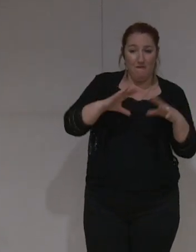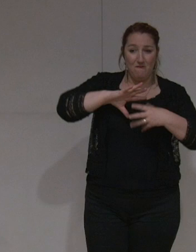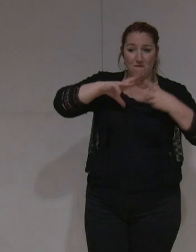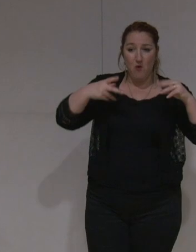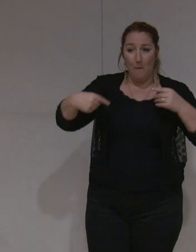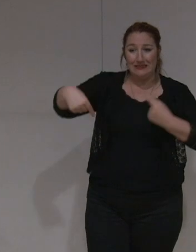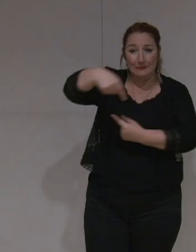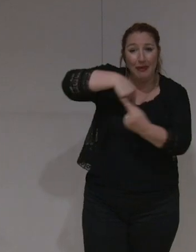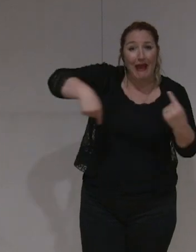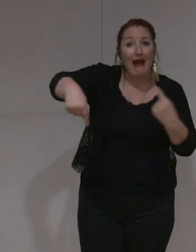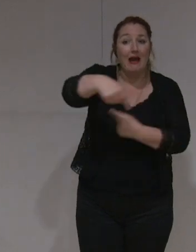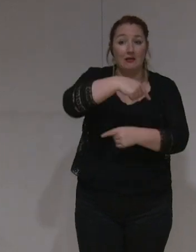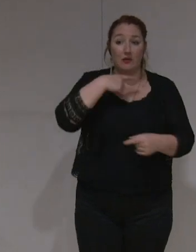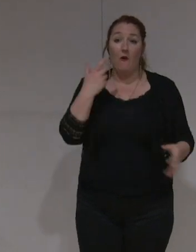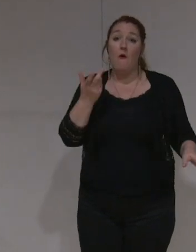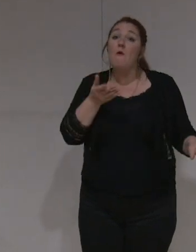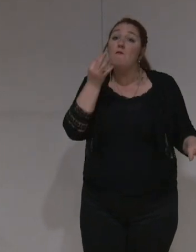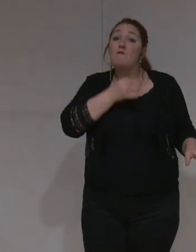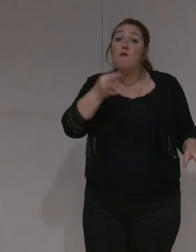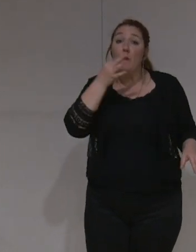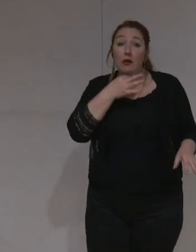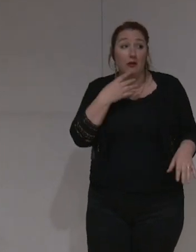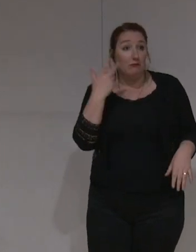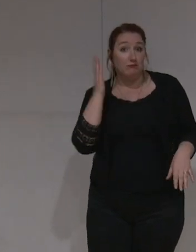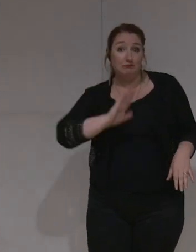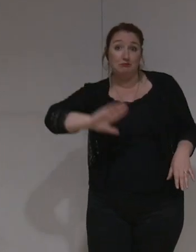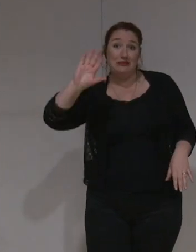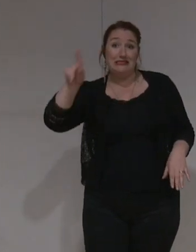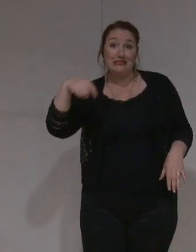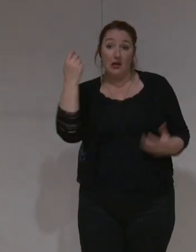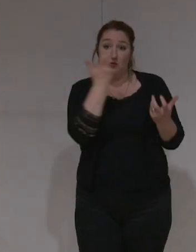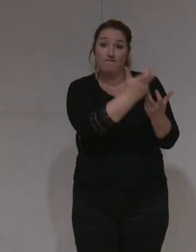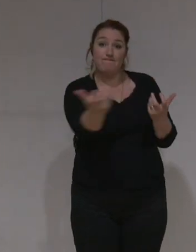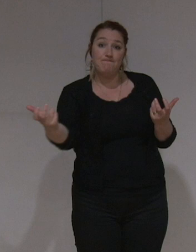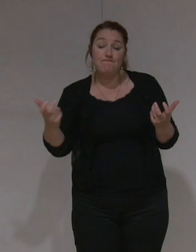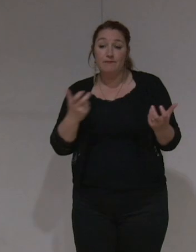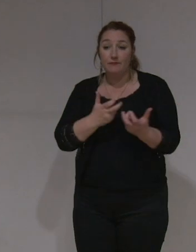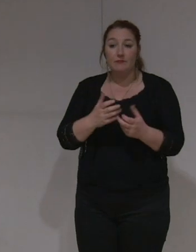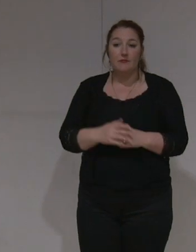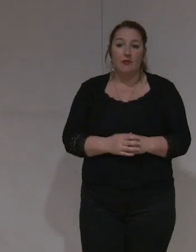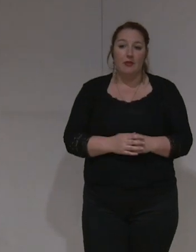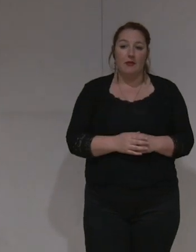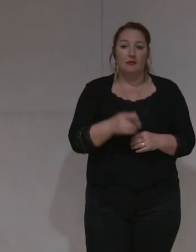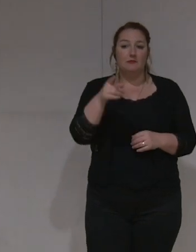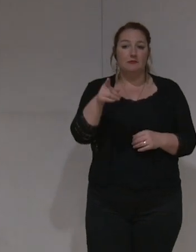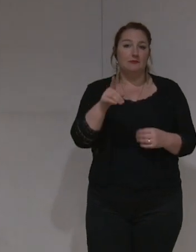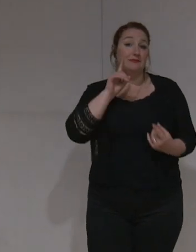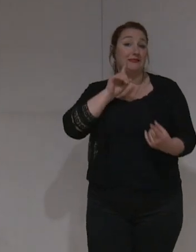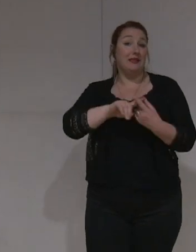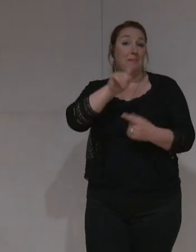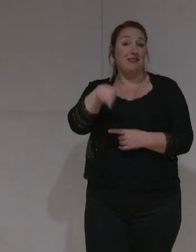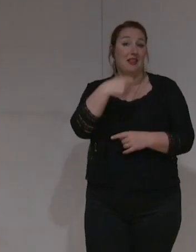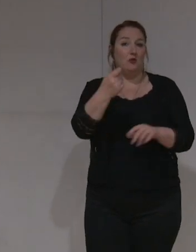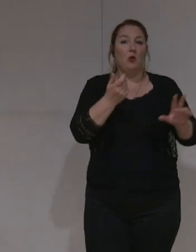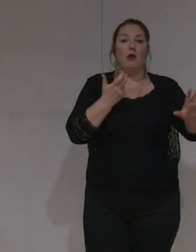il présente finalement tous les fruits de la nature alors on est verblement là à nouveau dans une sorte de reprise du thème de la nature